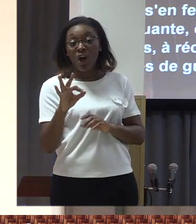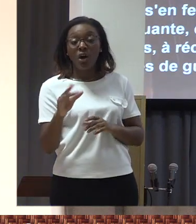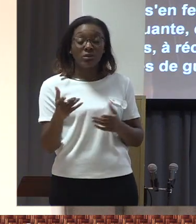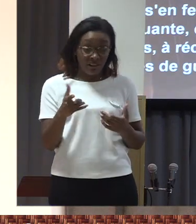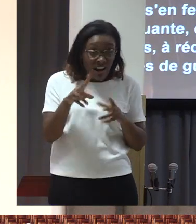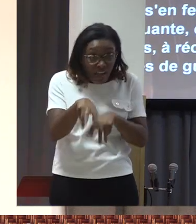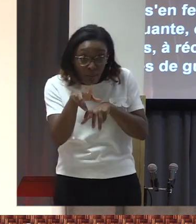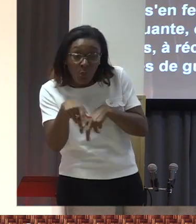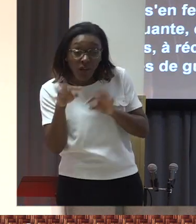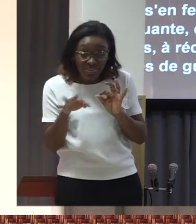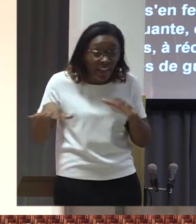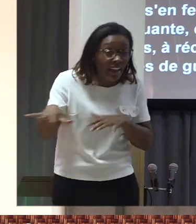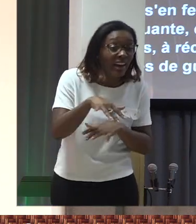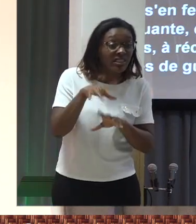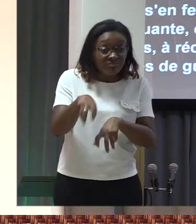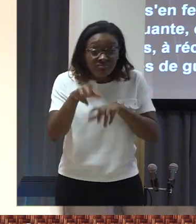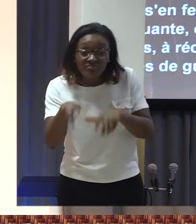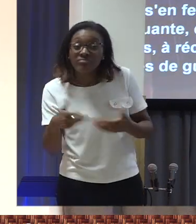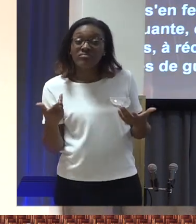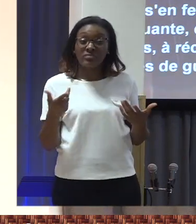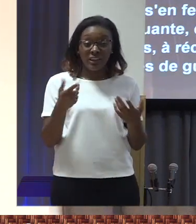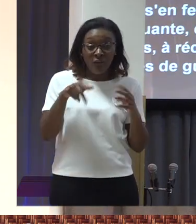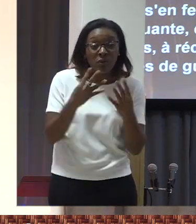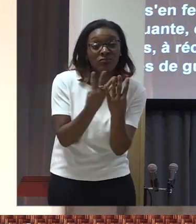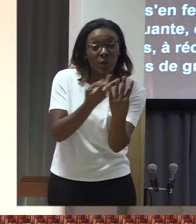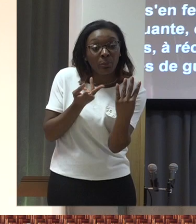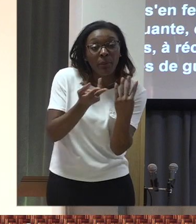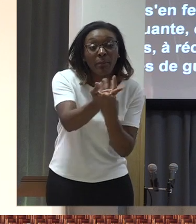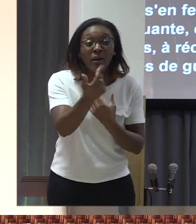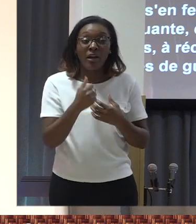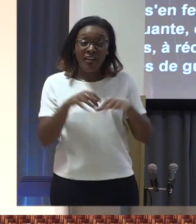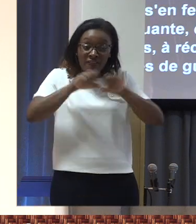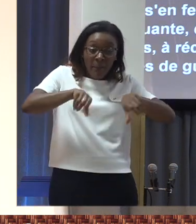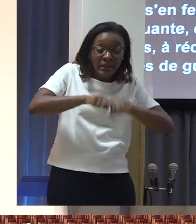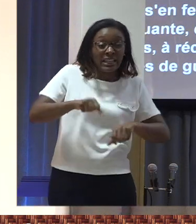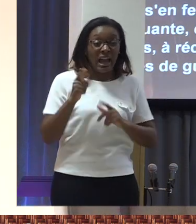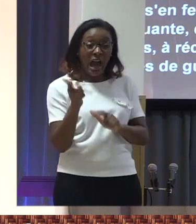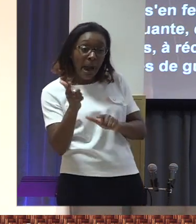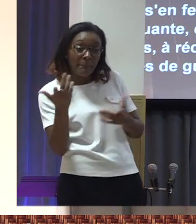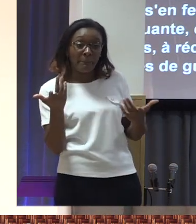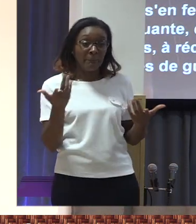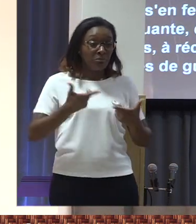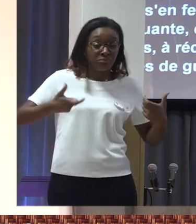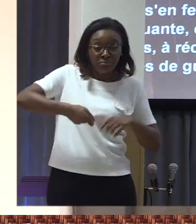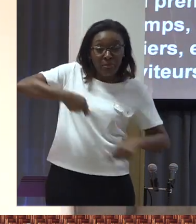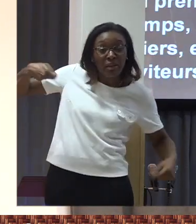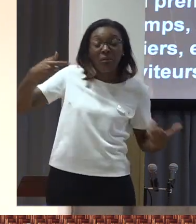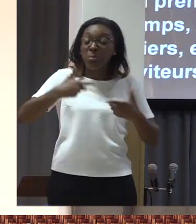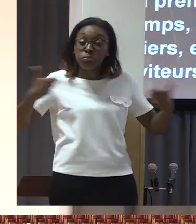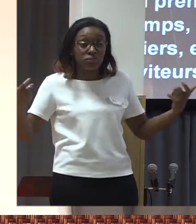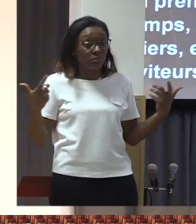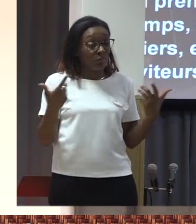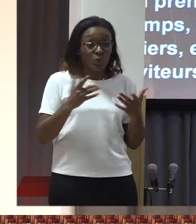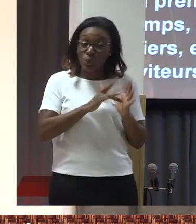ses terres, à récolter ses moissons, à fabriquer ses armes de guerre et l'attirail de ses chars.